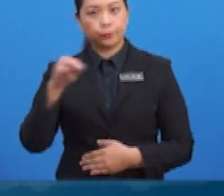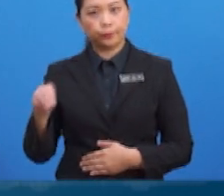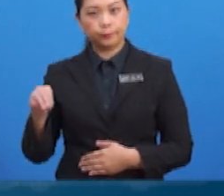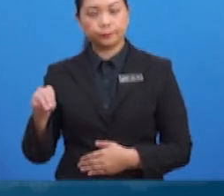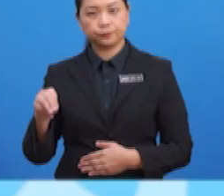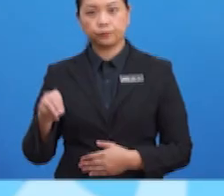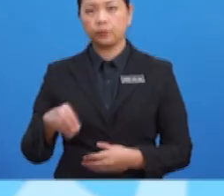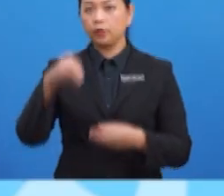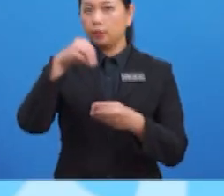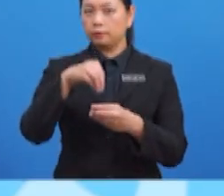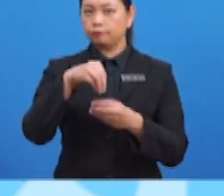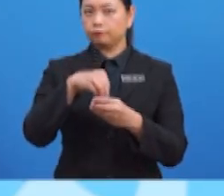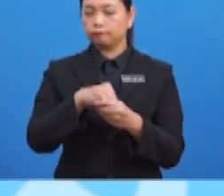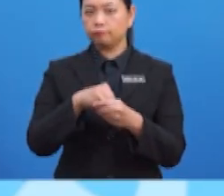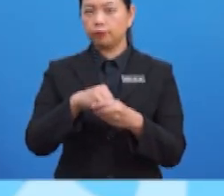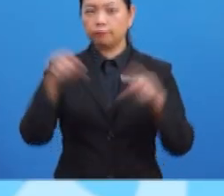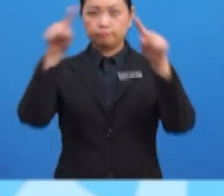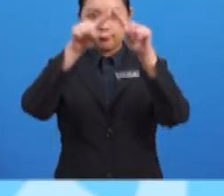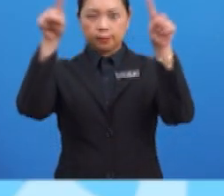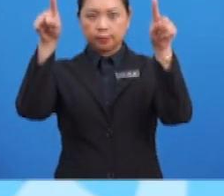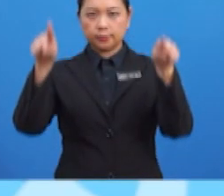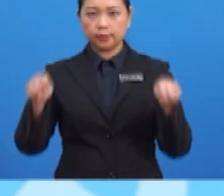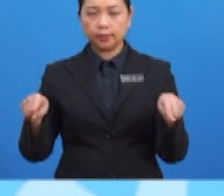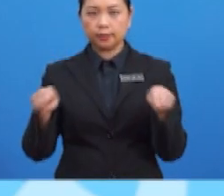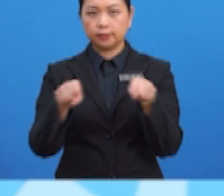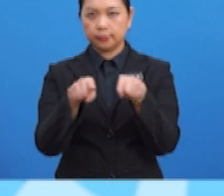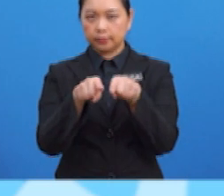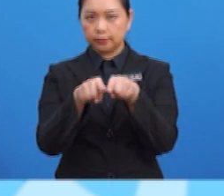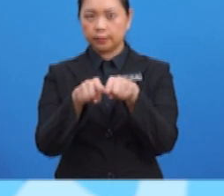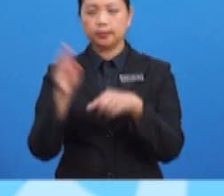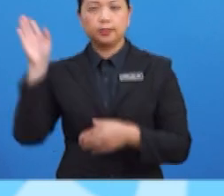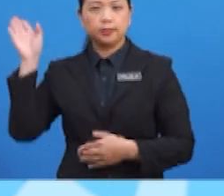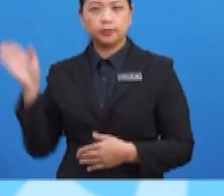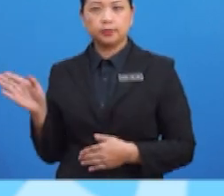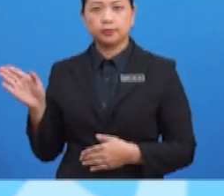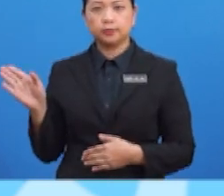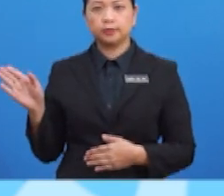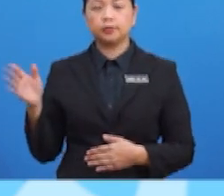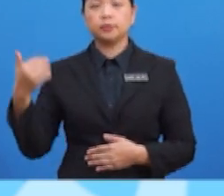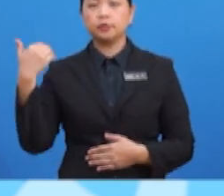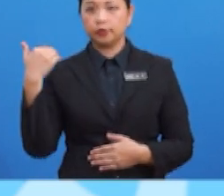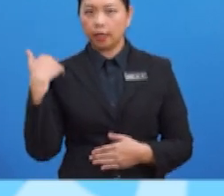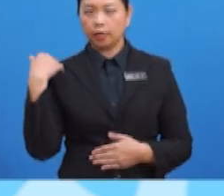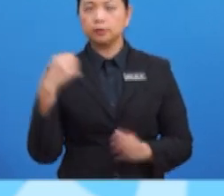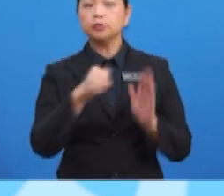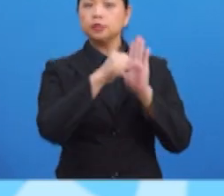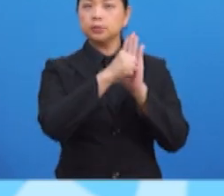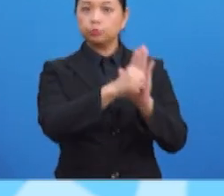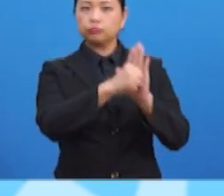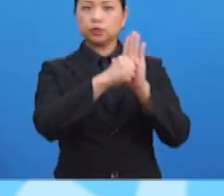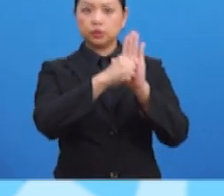Murid-murid, dalam litar hidrolik, sistem komponen diwakili oleh simbol-simbol